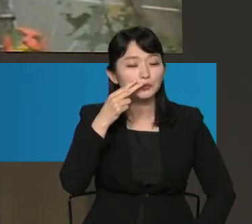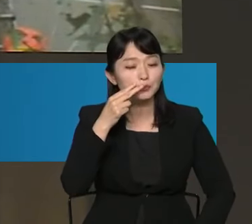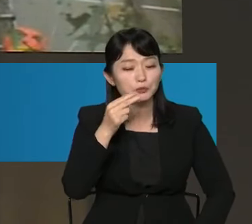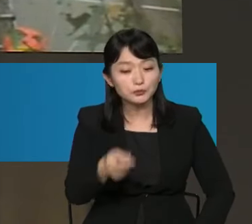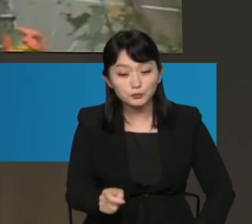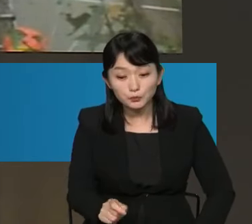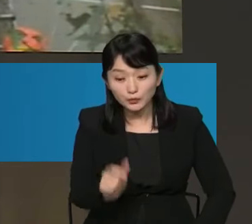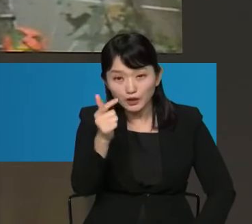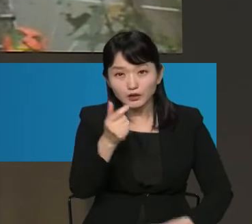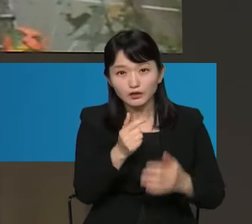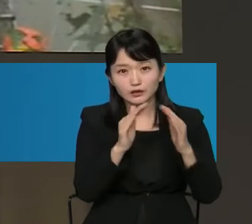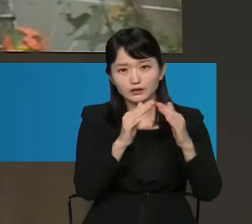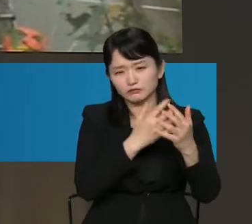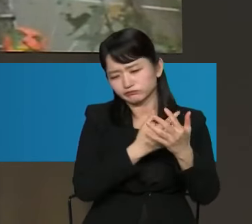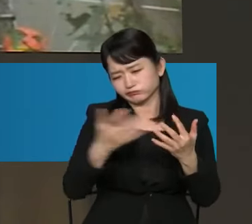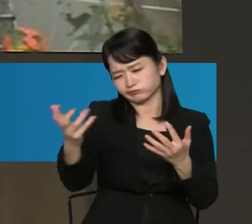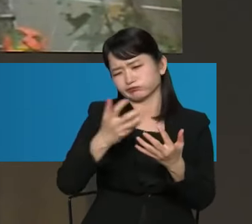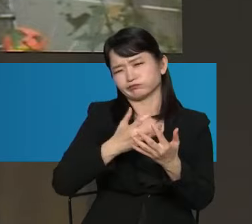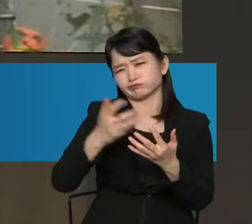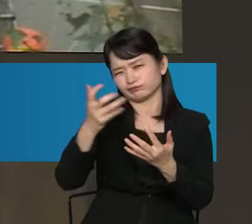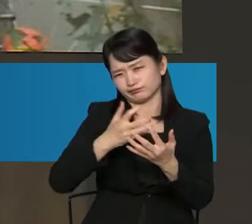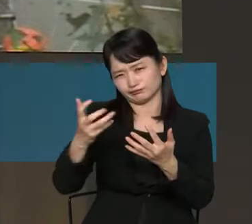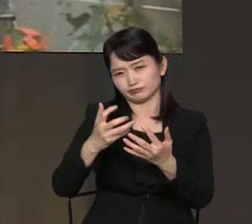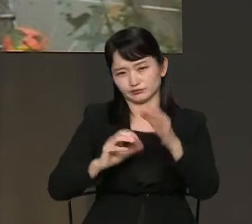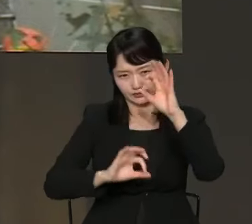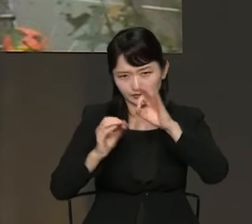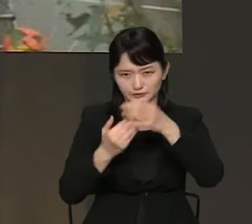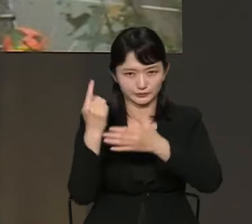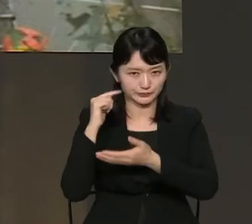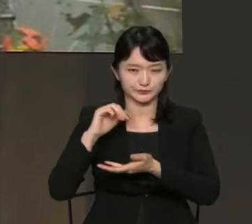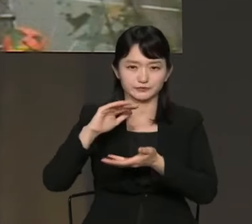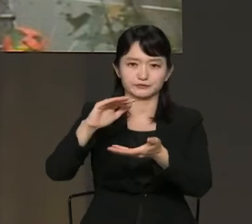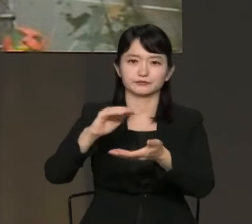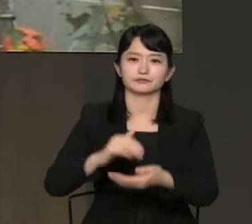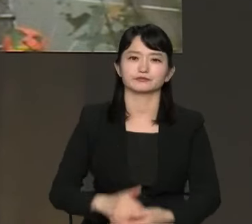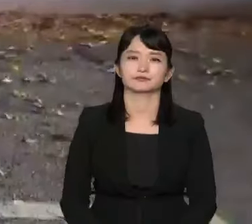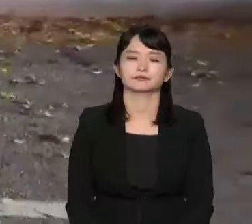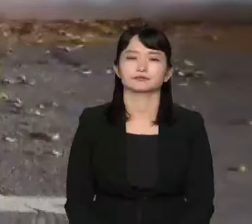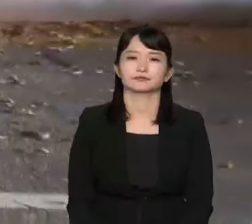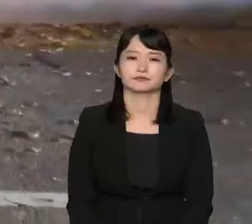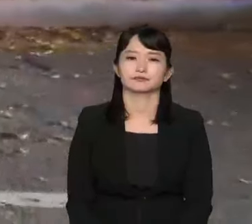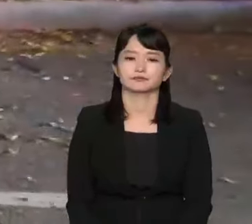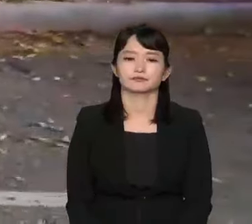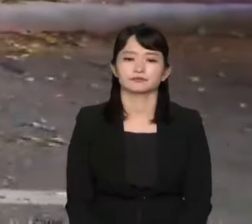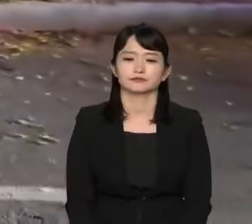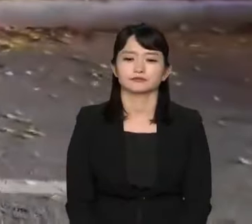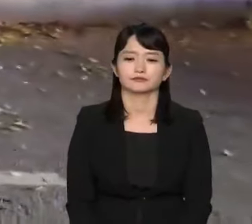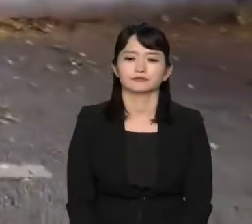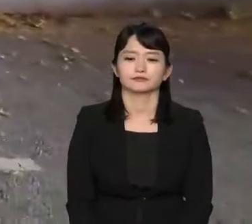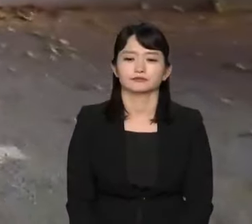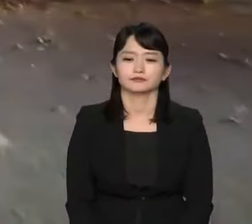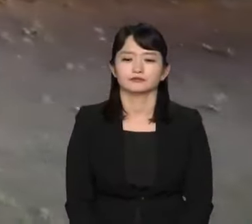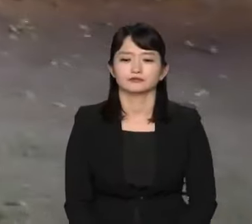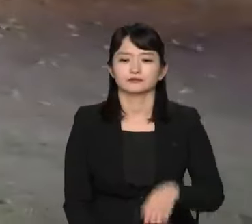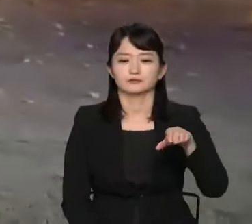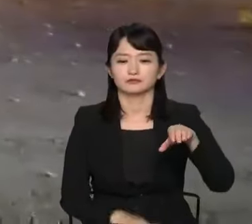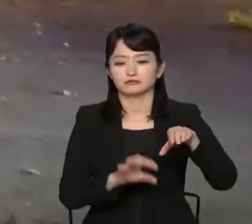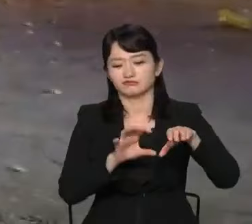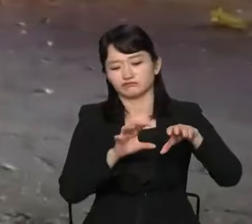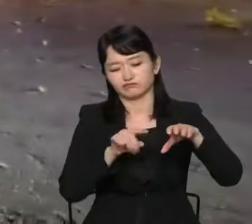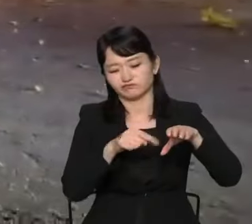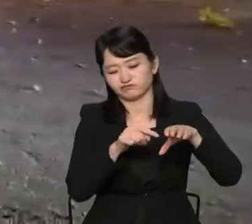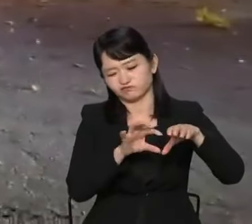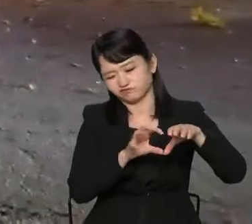불로 집이 다 타버렸습니다 사건 사고 소식 오원석 기자입니다 바퀴가 휘어지고